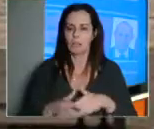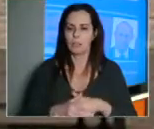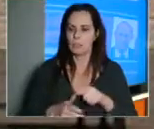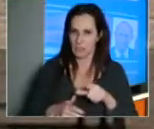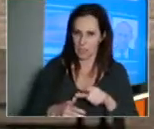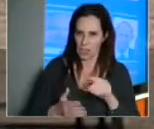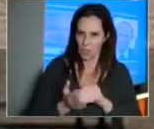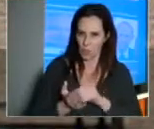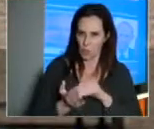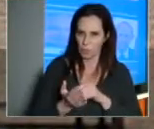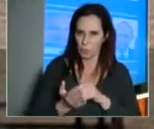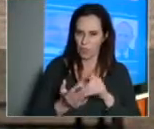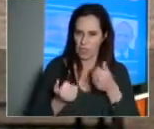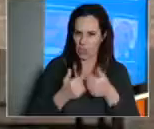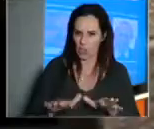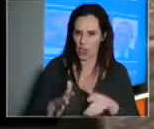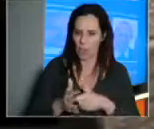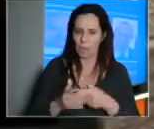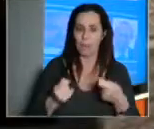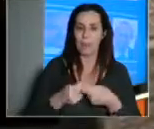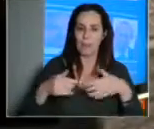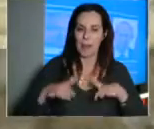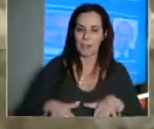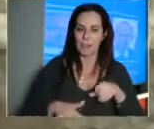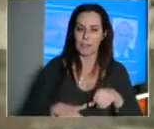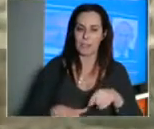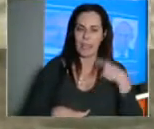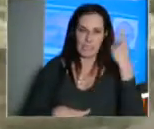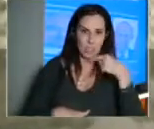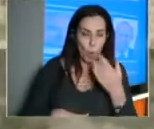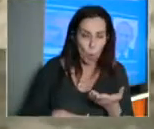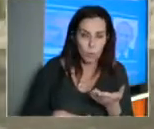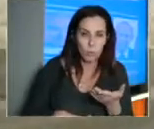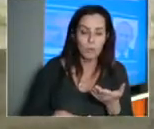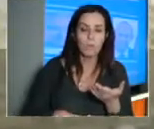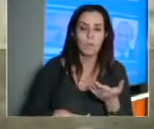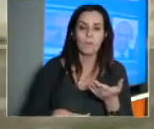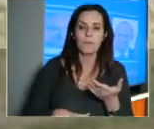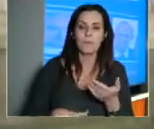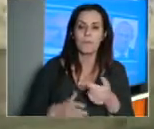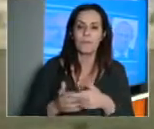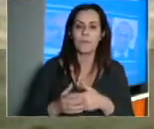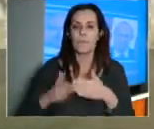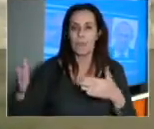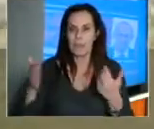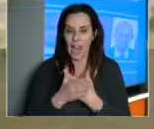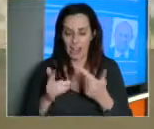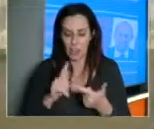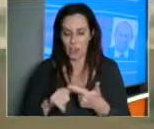טוענים שזה נכשל. אלקטורלית. אלקטורלית, כי זהות, והימין